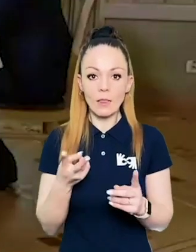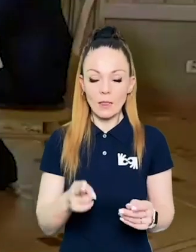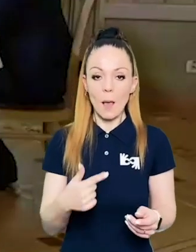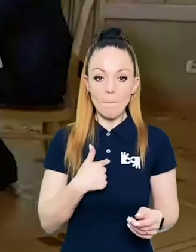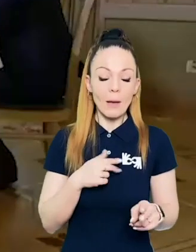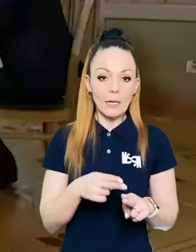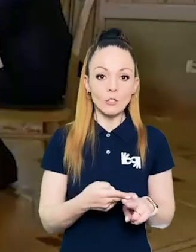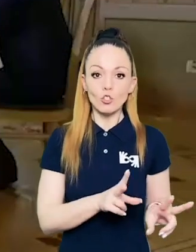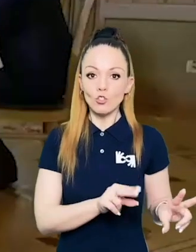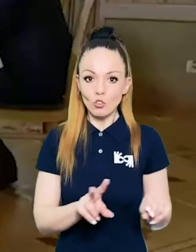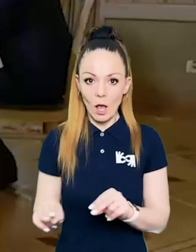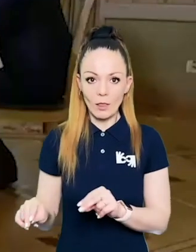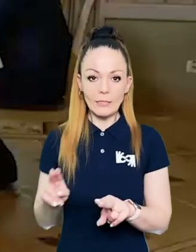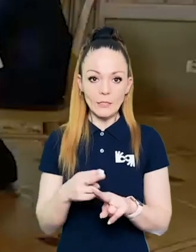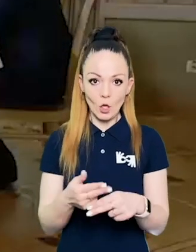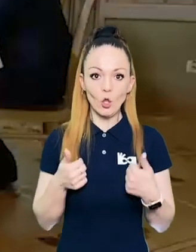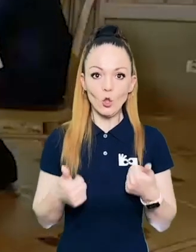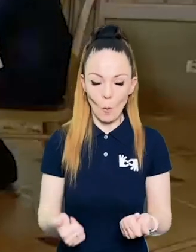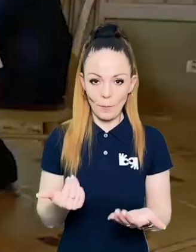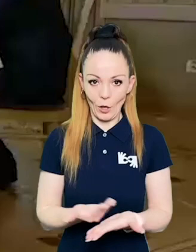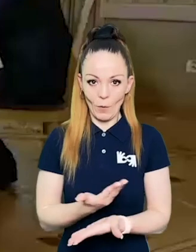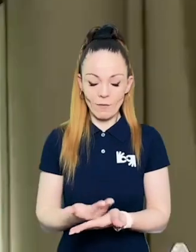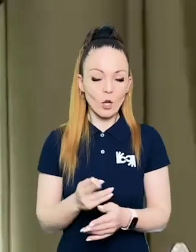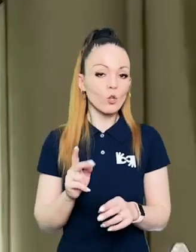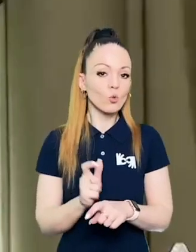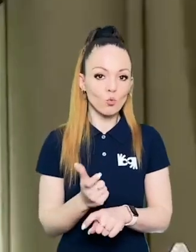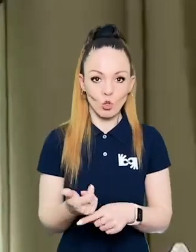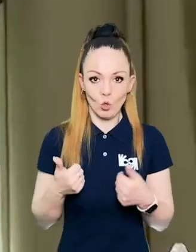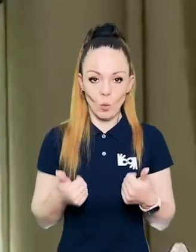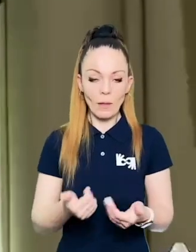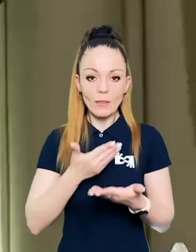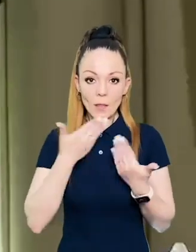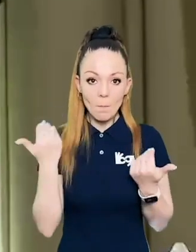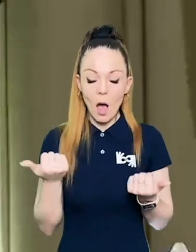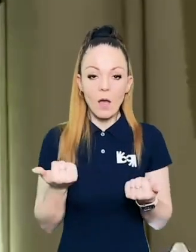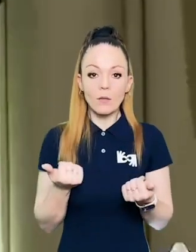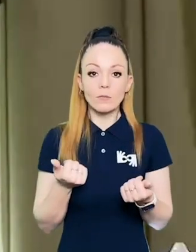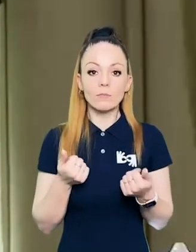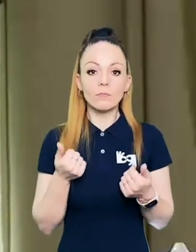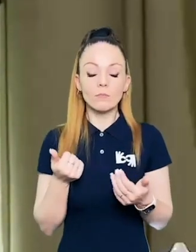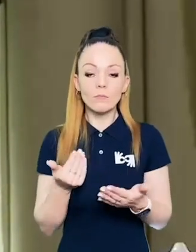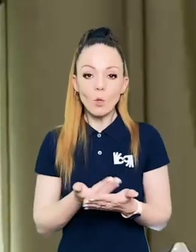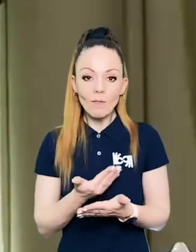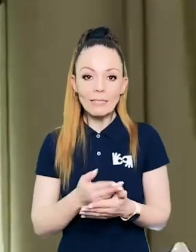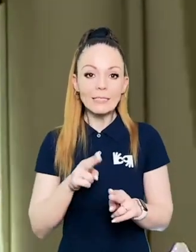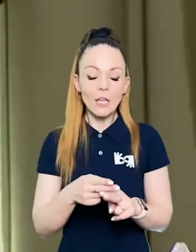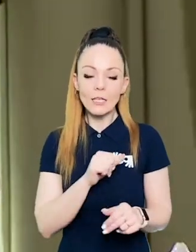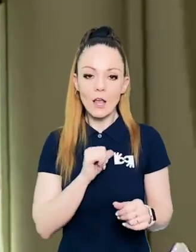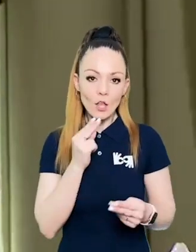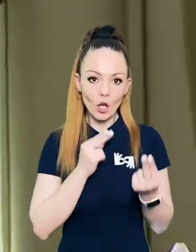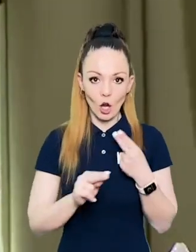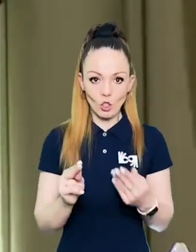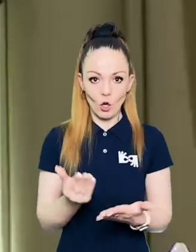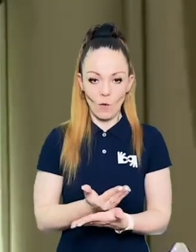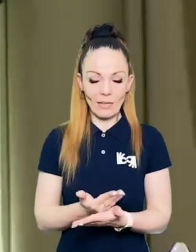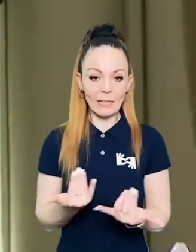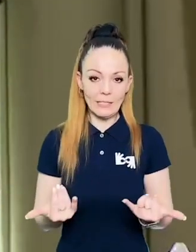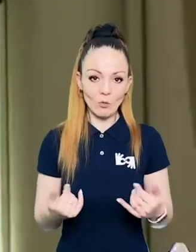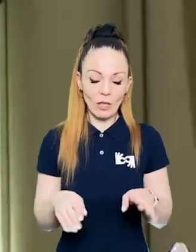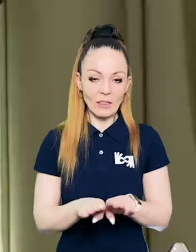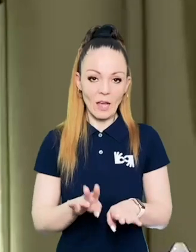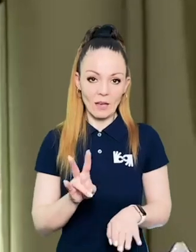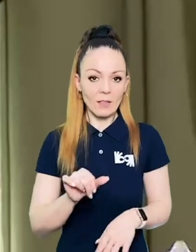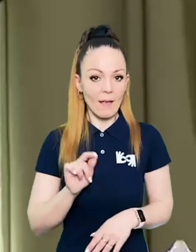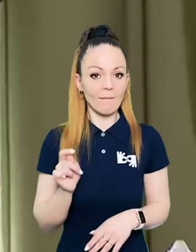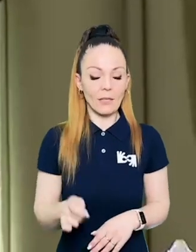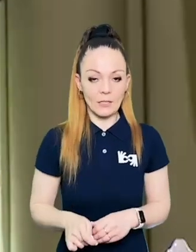не сталося. Для мене це щастя, що нічого і не сталося. І це добра новина. Так, це дуже добре. Немає новин, це найкраща новина.